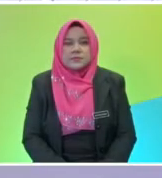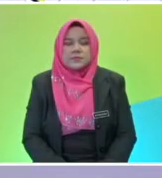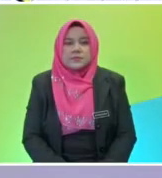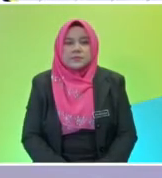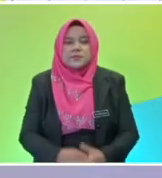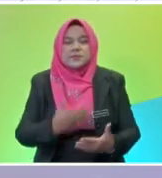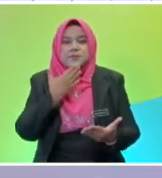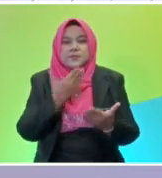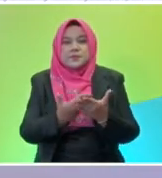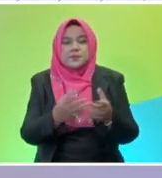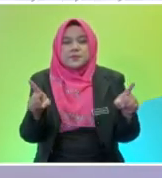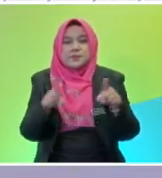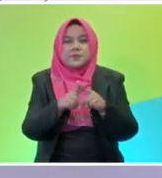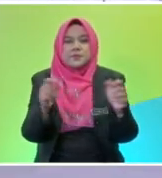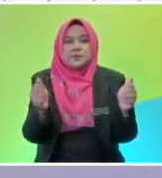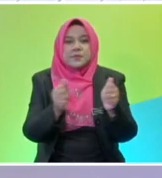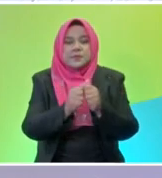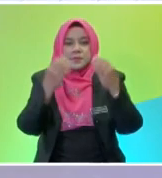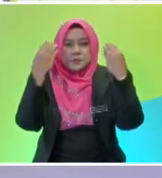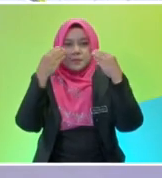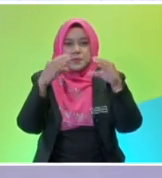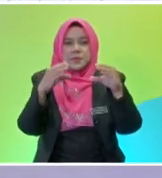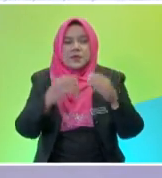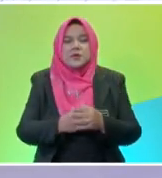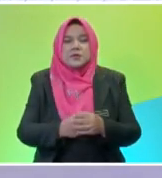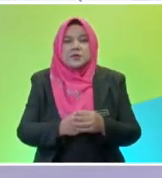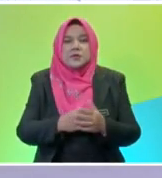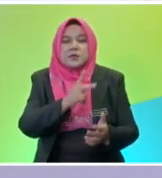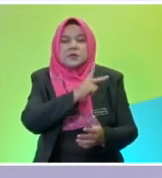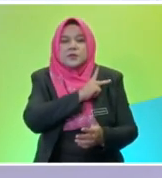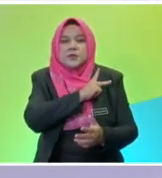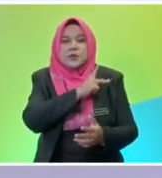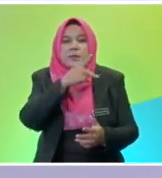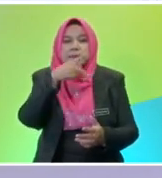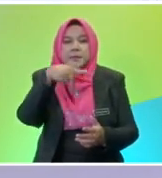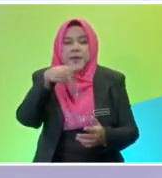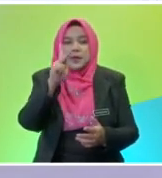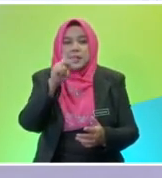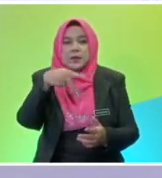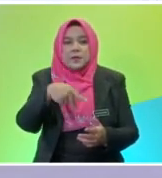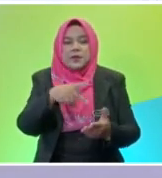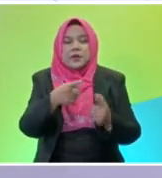baik hari ini kita bersama dengan guru yaitu ketua panitia pendidikan